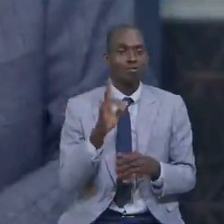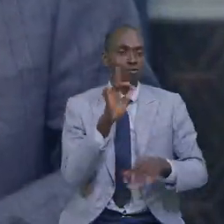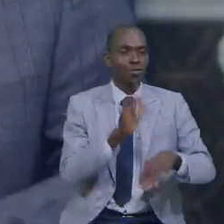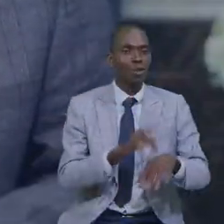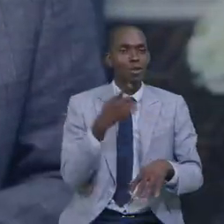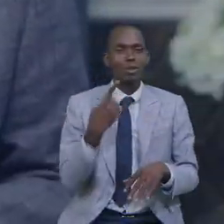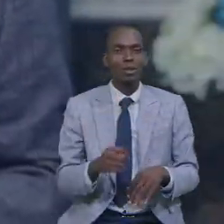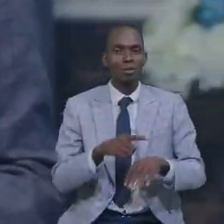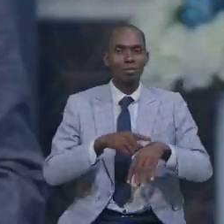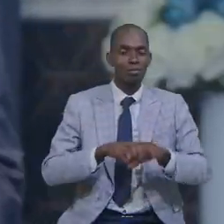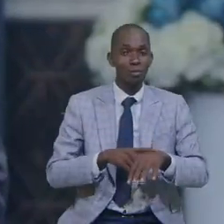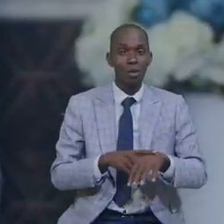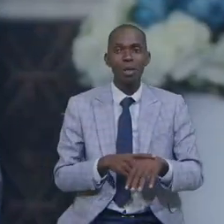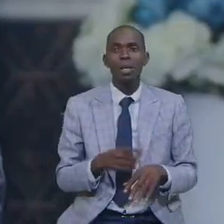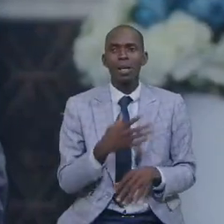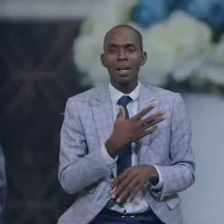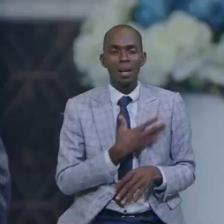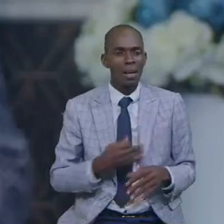touche le ballon